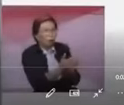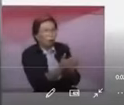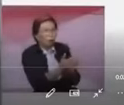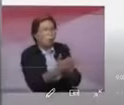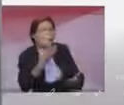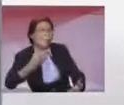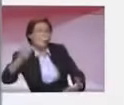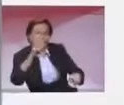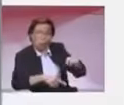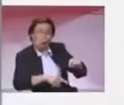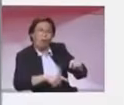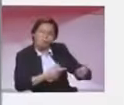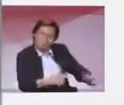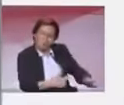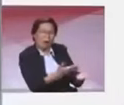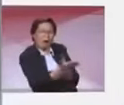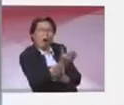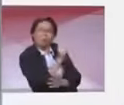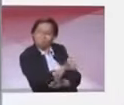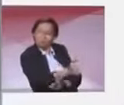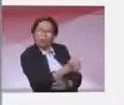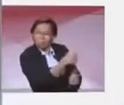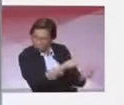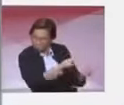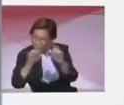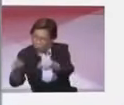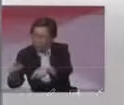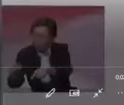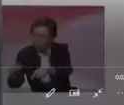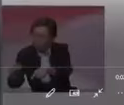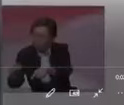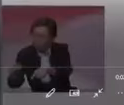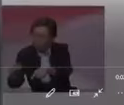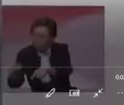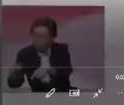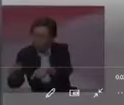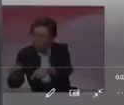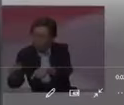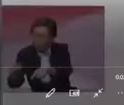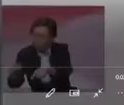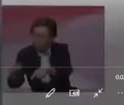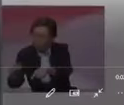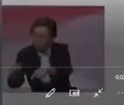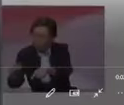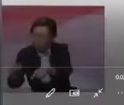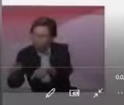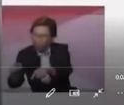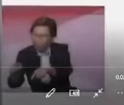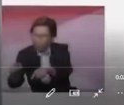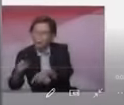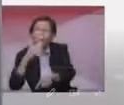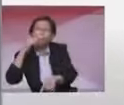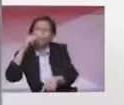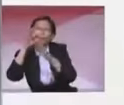vote. Kerana itu adalah hak mereka di bawah perlembagaan. Because there is their right under the